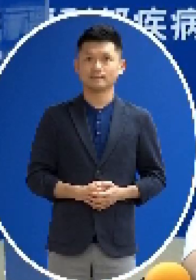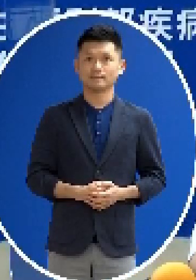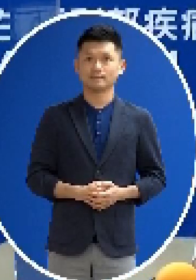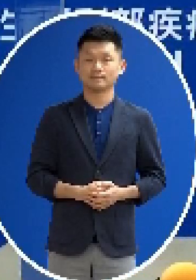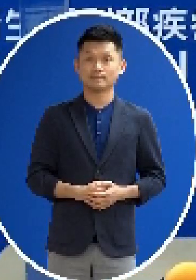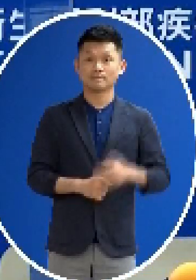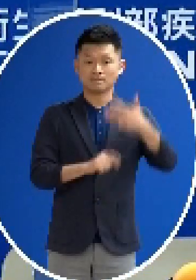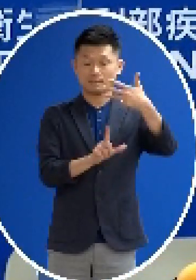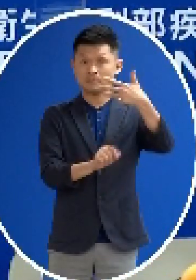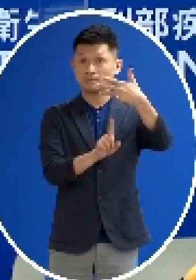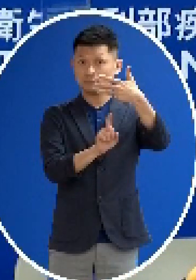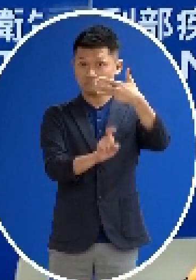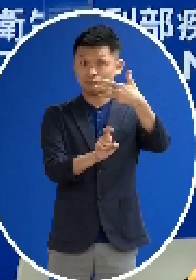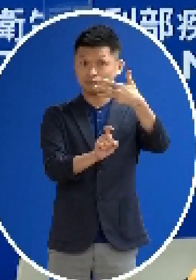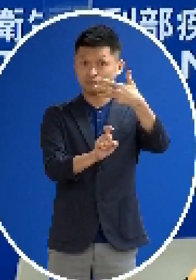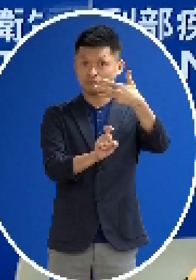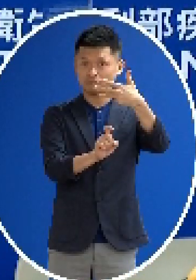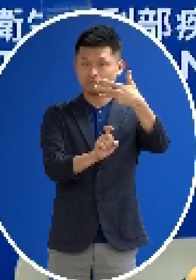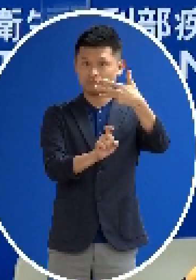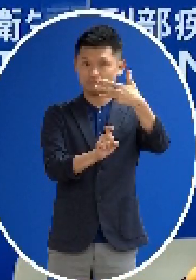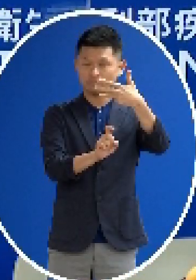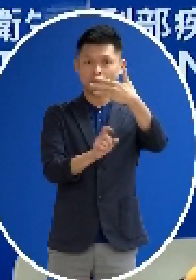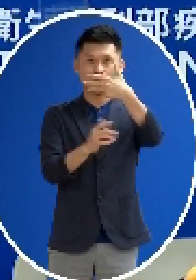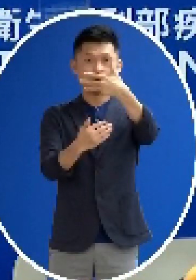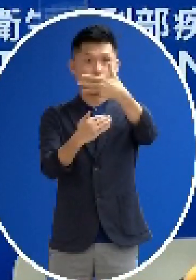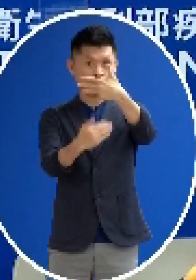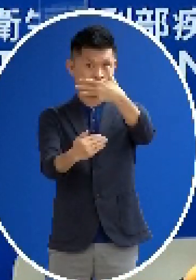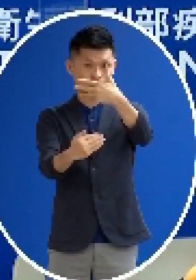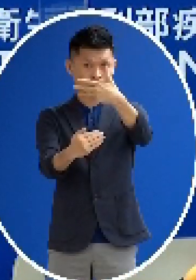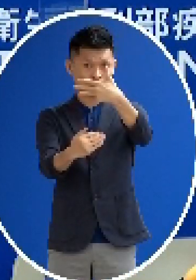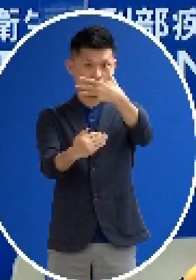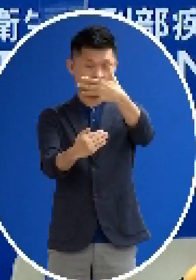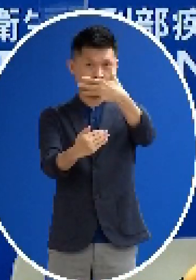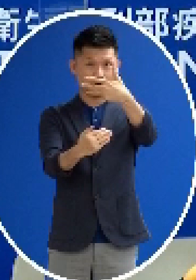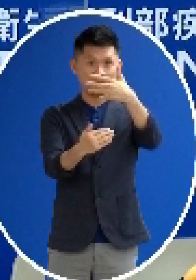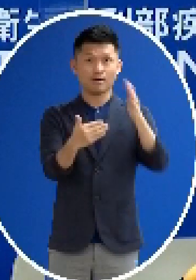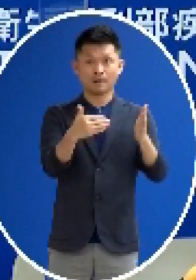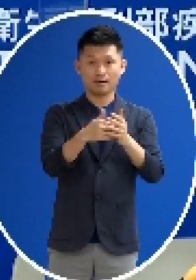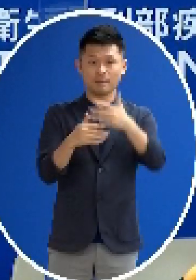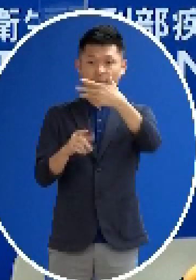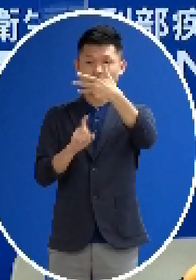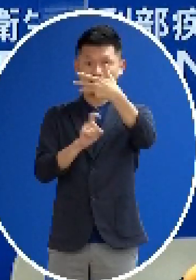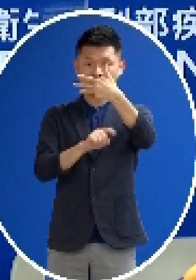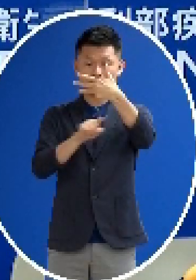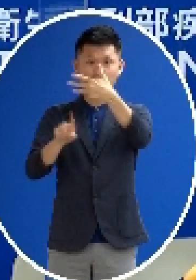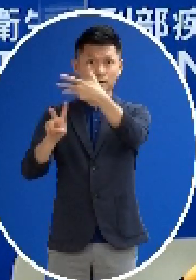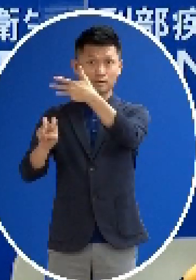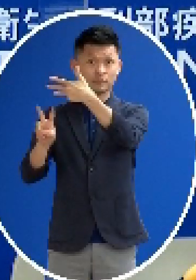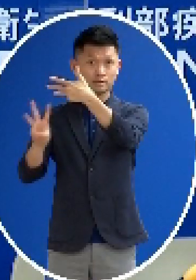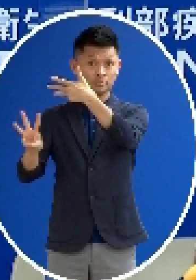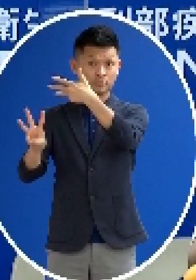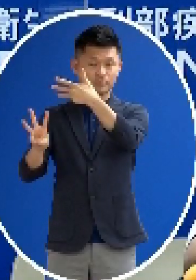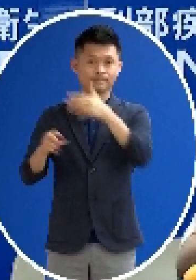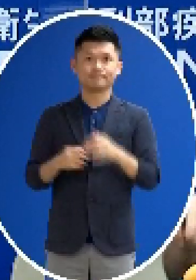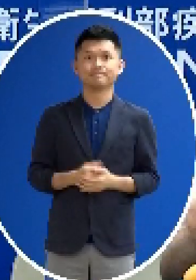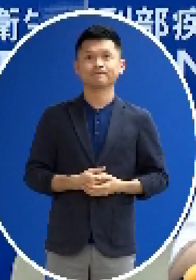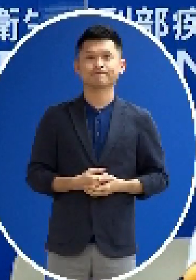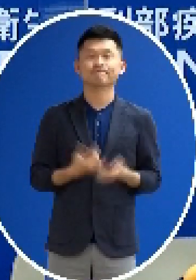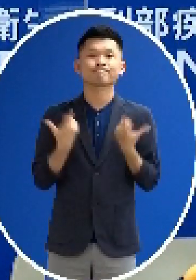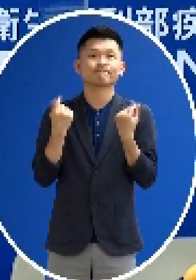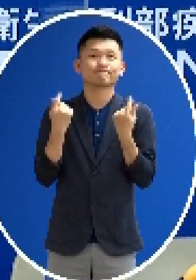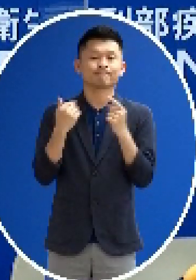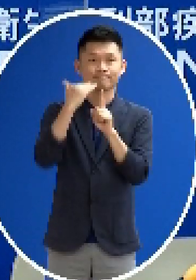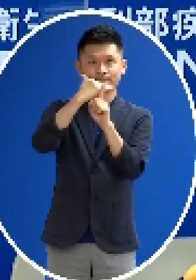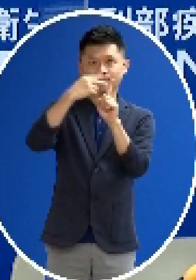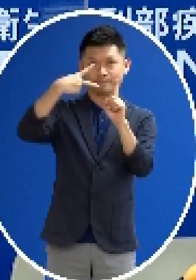那从8月10号哈，我们这一波是到8月9号哈，那8月10号起到8月23号，那我们仍然维持